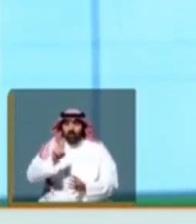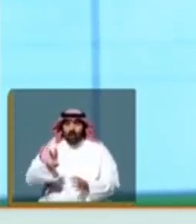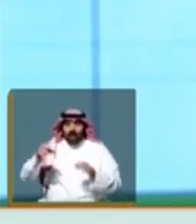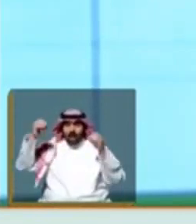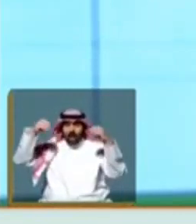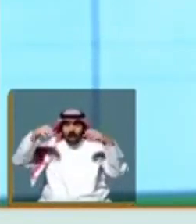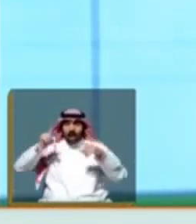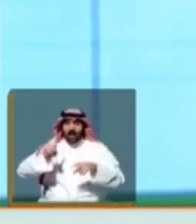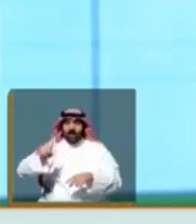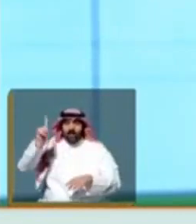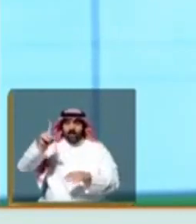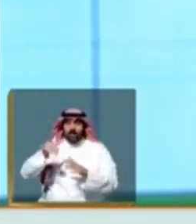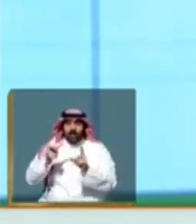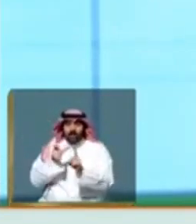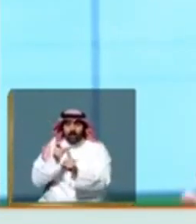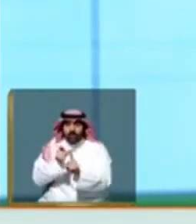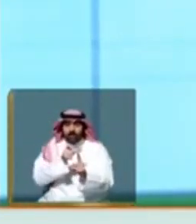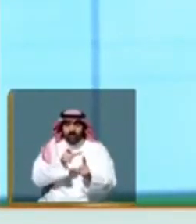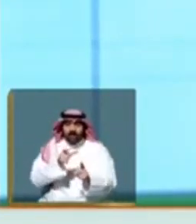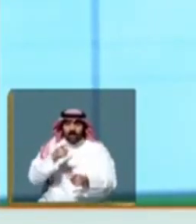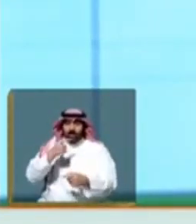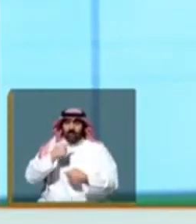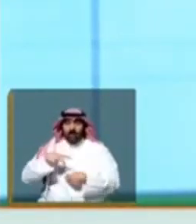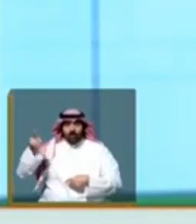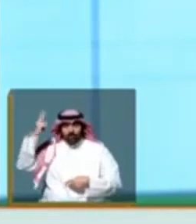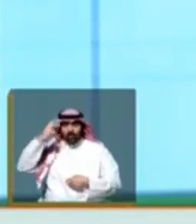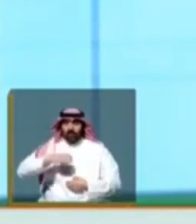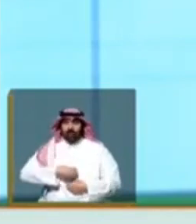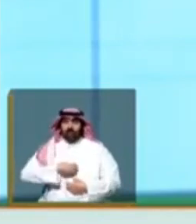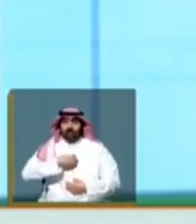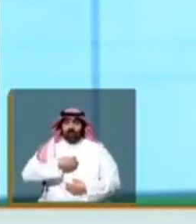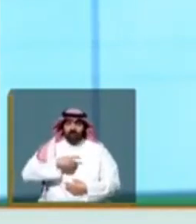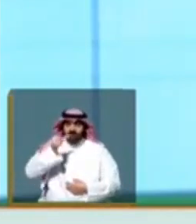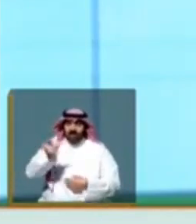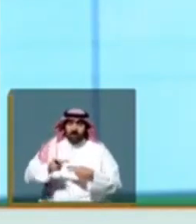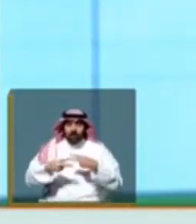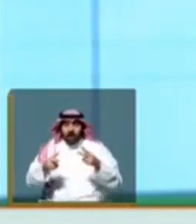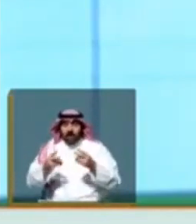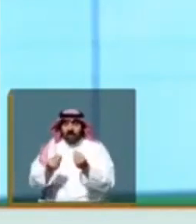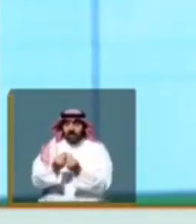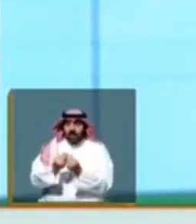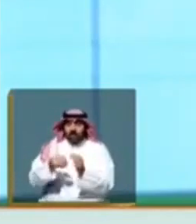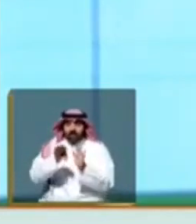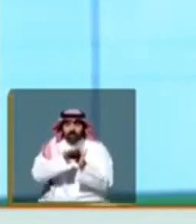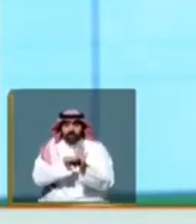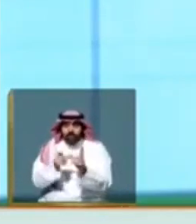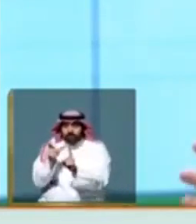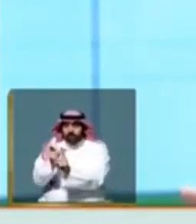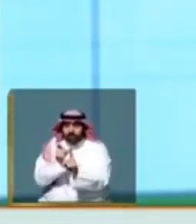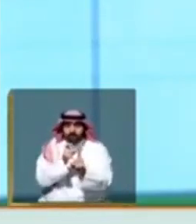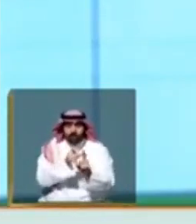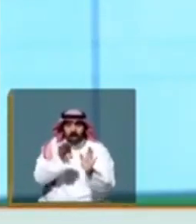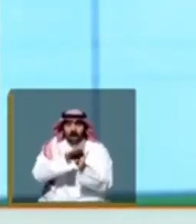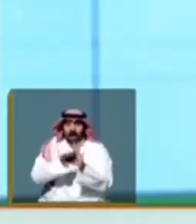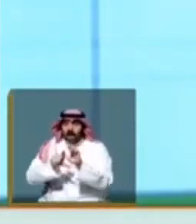بمشيئته، ثم بالتزامنا جميعا كمواطنين كمقيمين في هذا البلد بأن نلتزم بالاحتياطات والاحترازات والتعليمات والسلوكيات